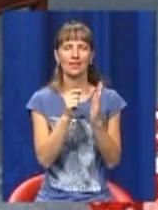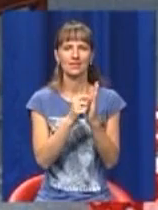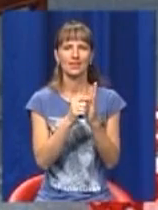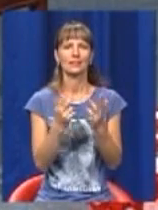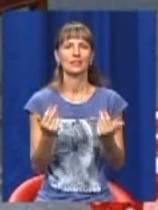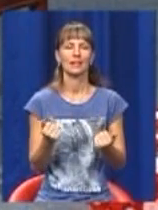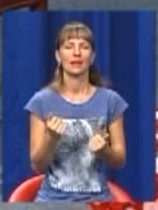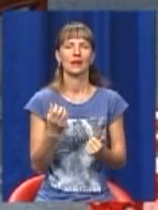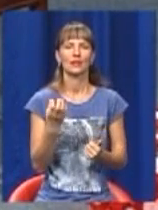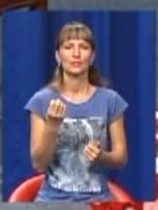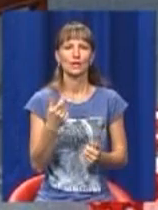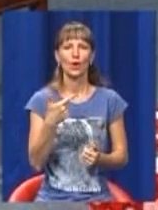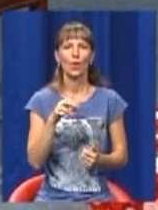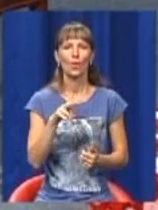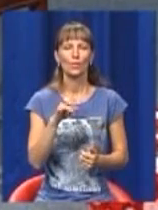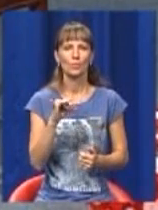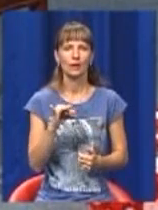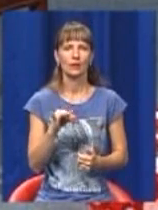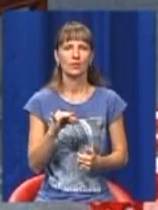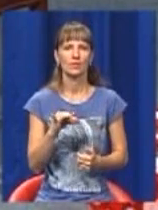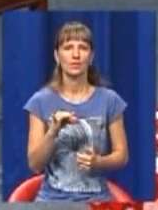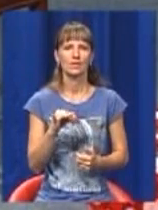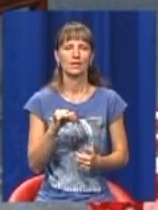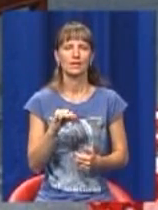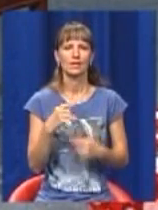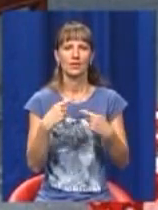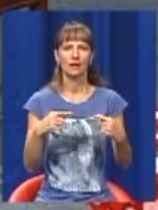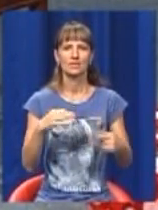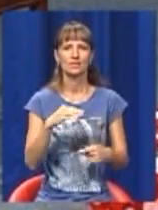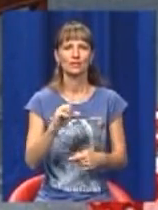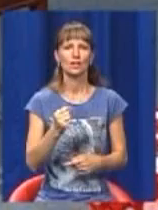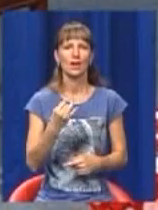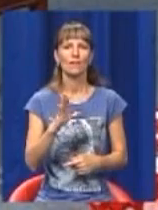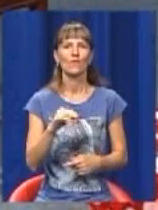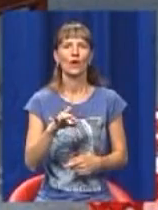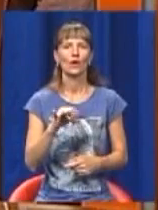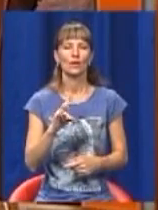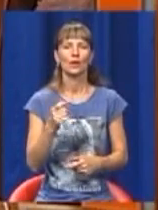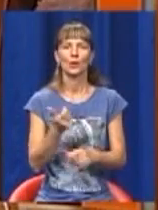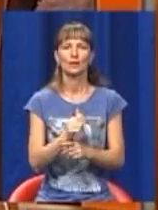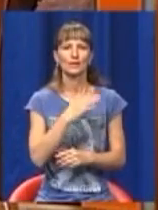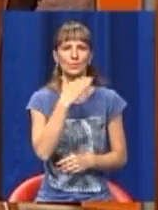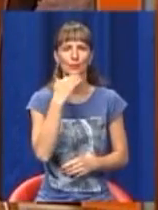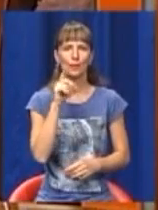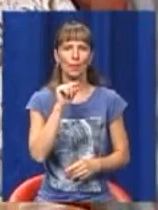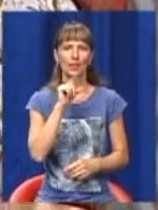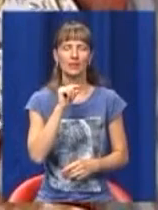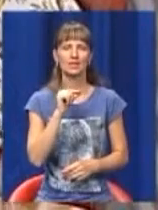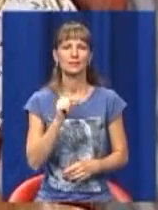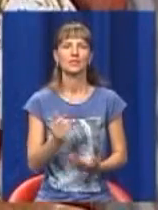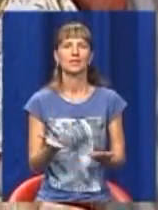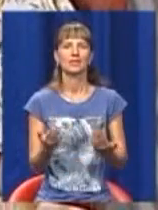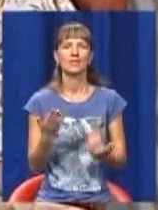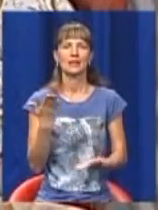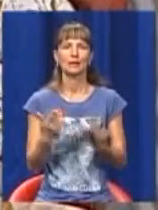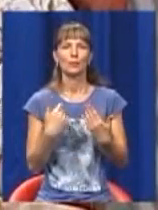ще дятел, є ще голуби, ну жаворонки, ну багато різновідностей так, птахів. Ну,